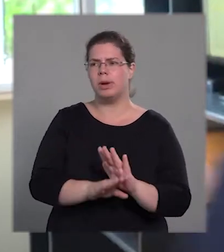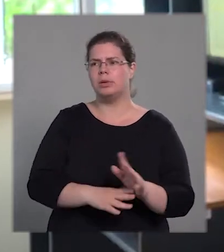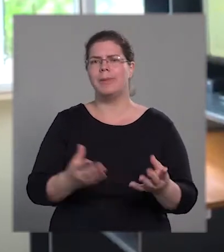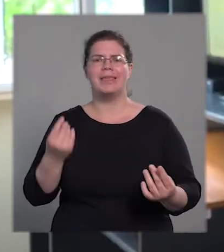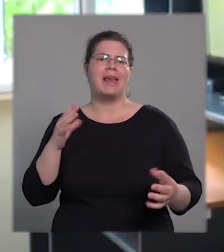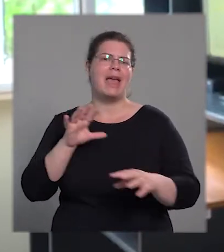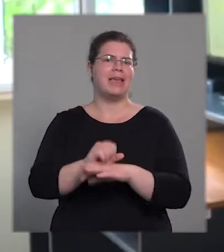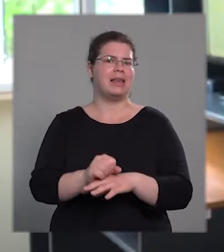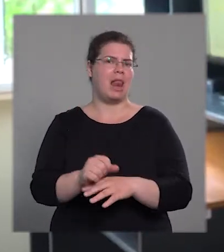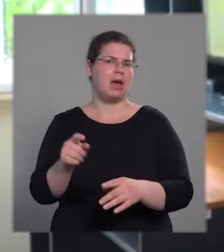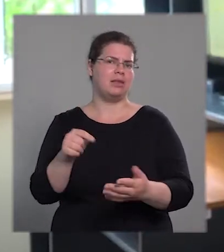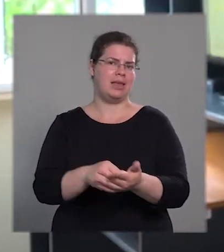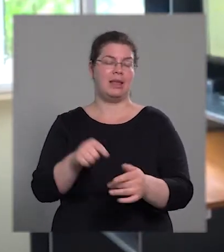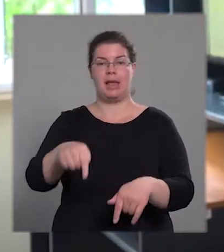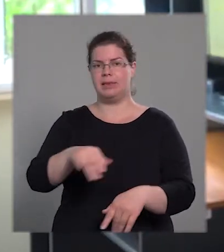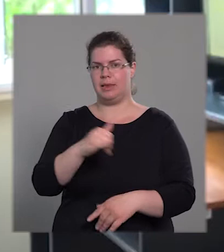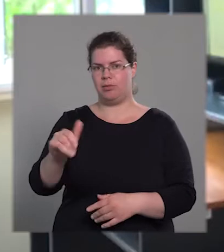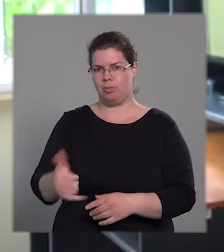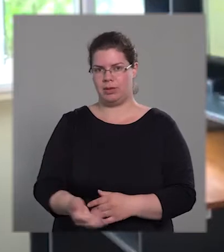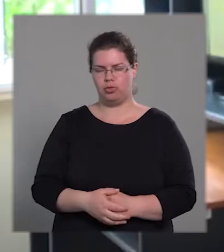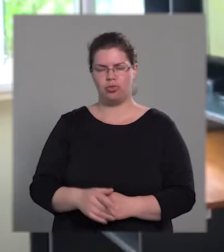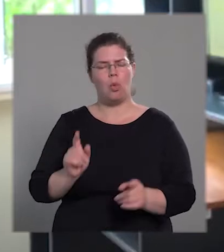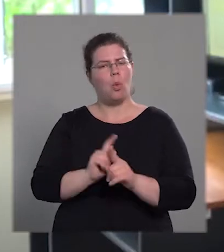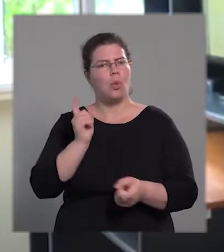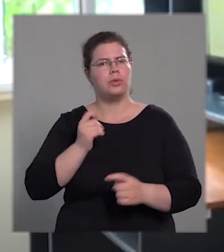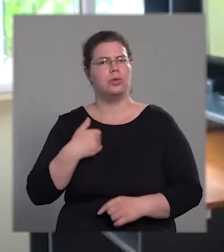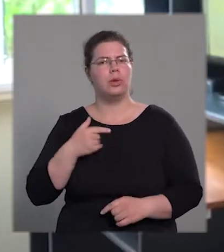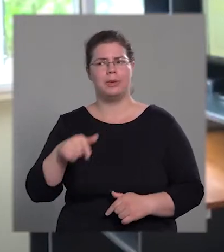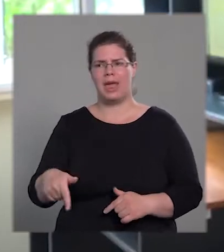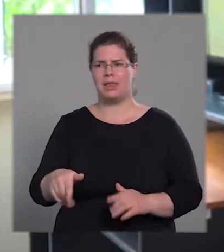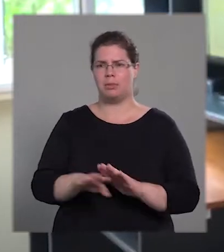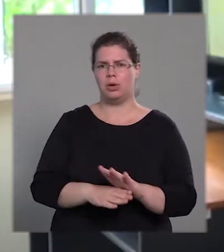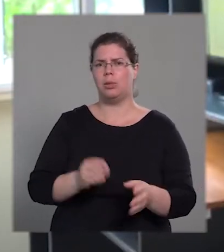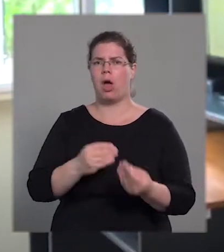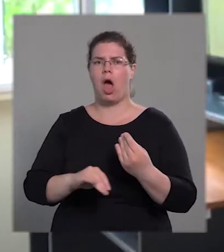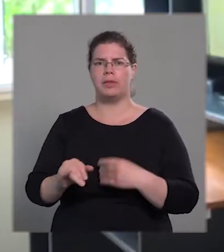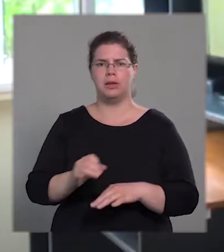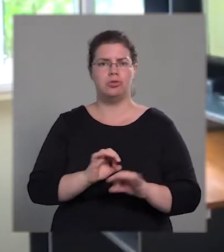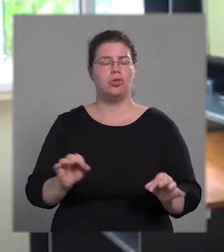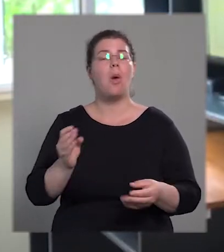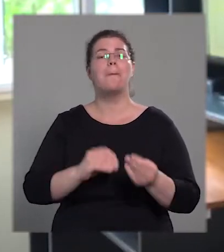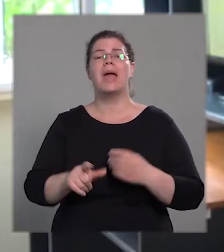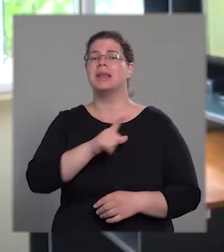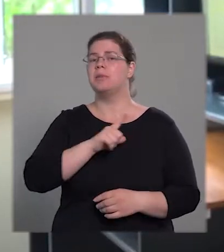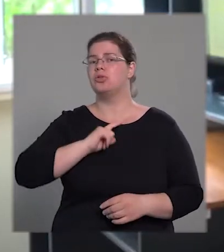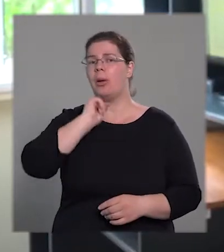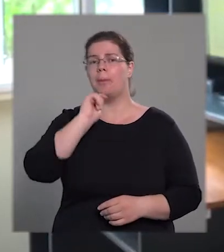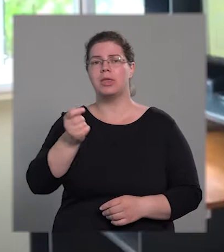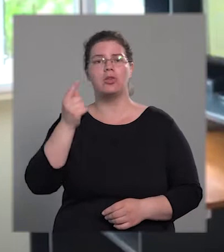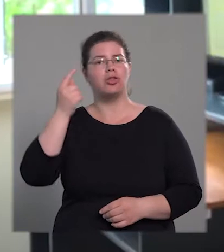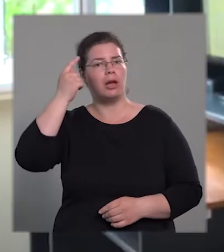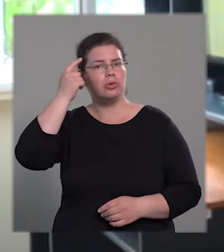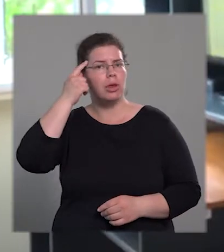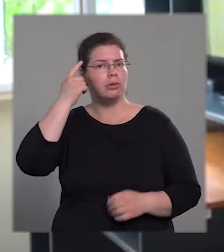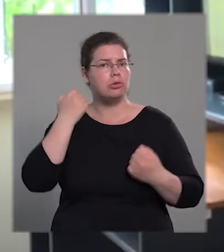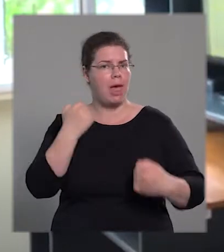is? Úgy gondolom, hogy ez a program azért jó, mert hogy nem csak a magyarság tudatot